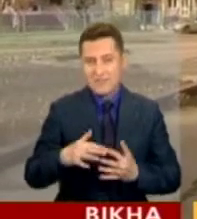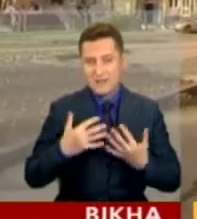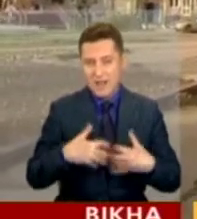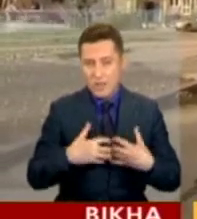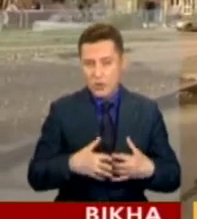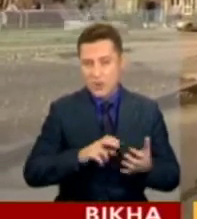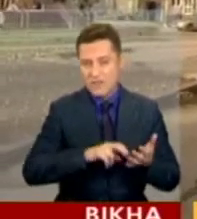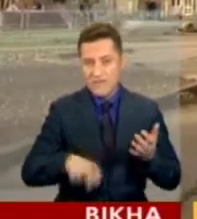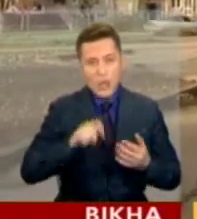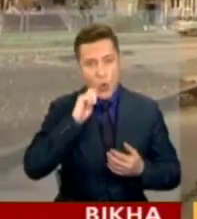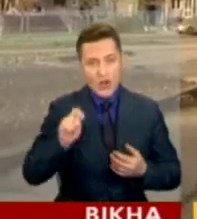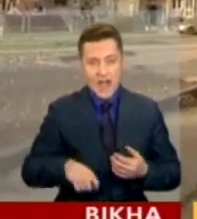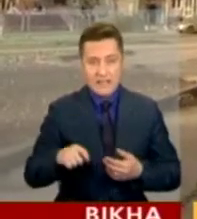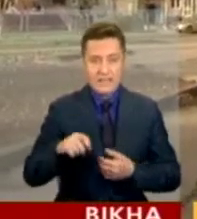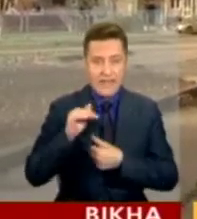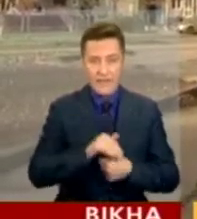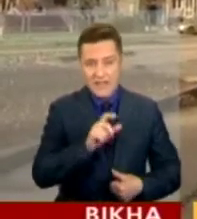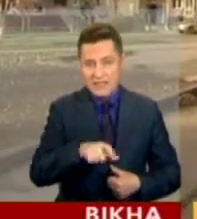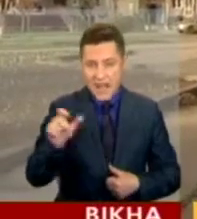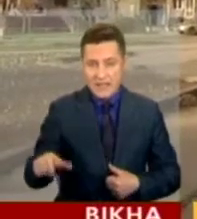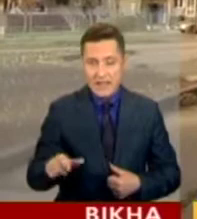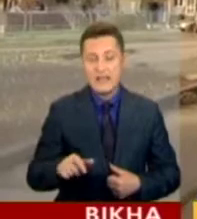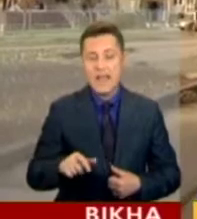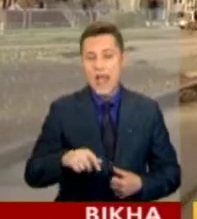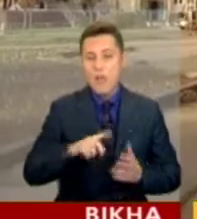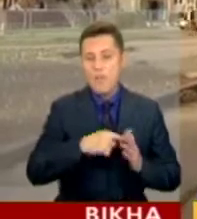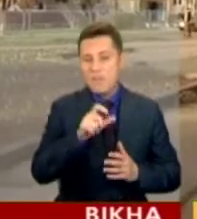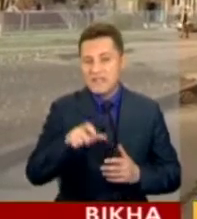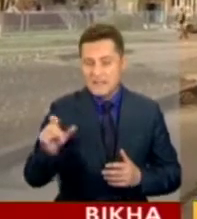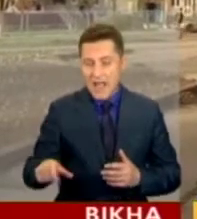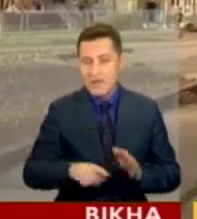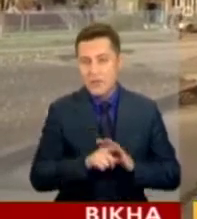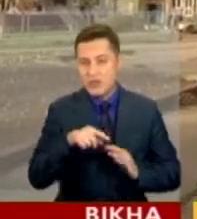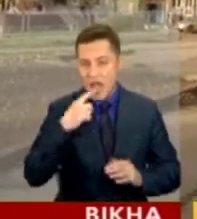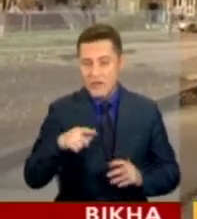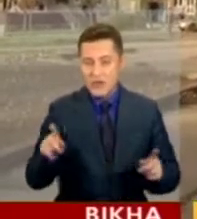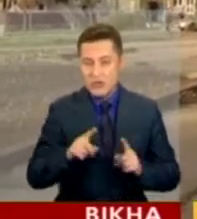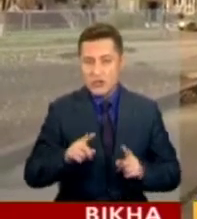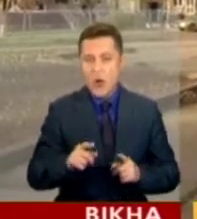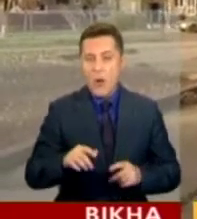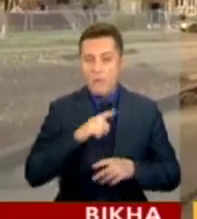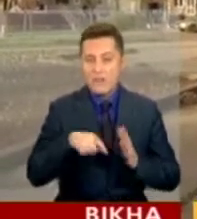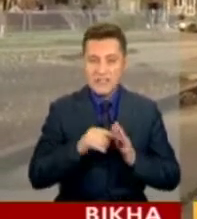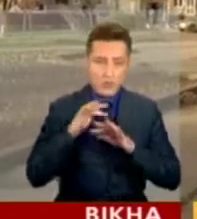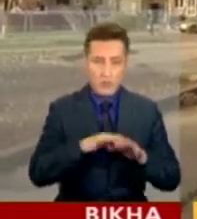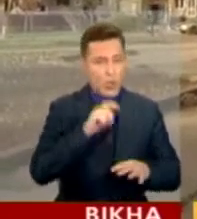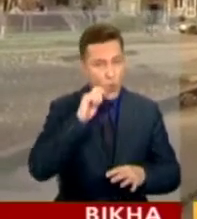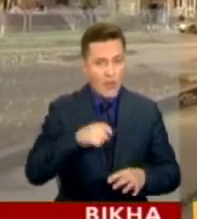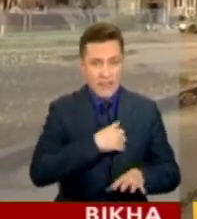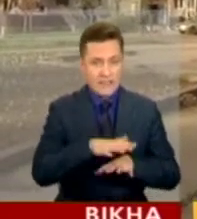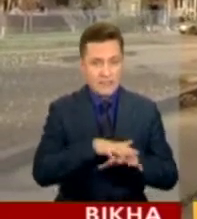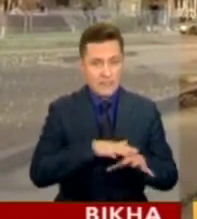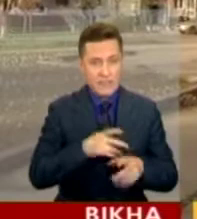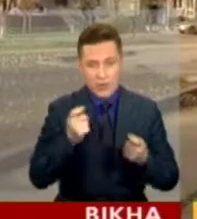начебто українські десантники. Місцеві у Краматорському моментально почали говорити, що саме місто от-от штурмуватимуть українські війська. Втім, коли паніка